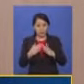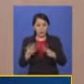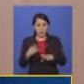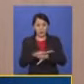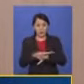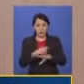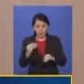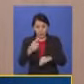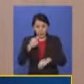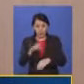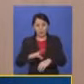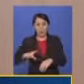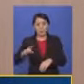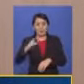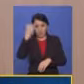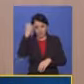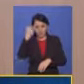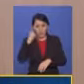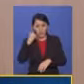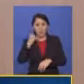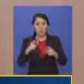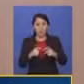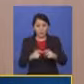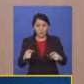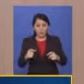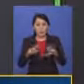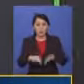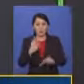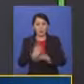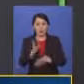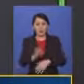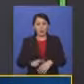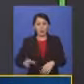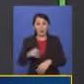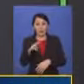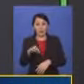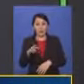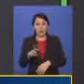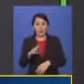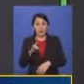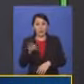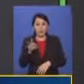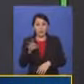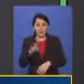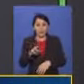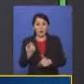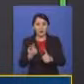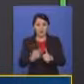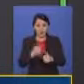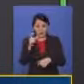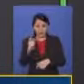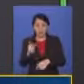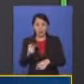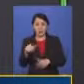Ақсақалов. Айтуынша, өңірде қарт адамдарға тұруға арналған орын жеткілікті. Облыс әкімінің қоғамдық қабылдауына Юлия Чимеленко есімді азаматша да